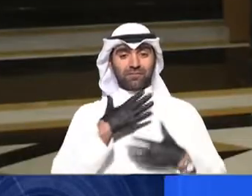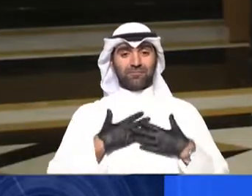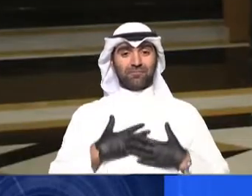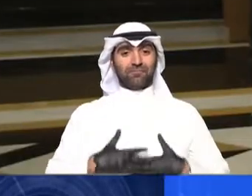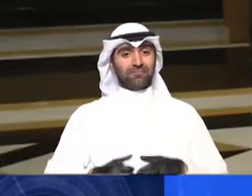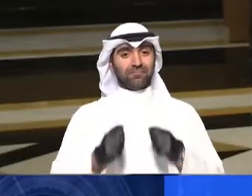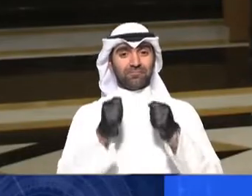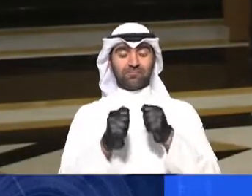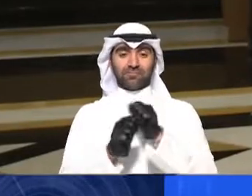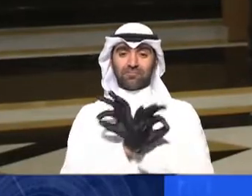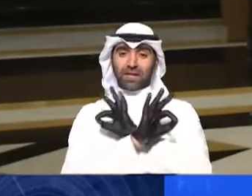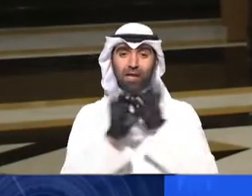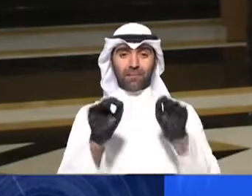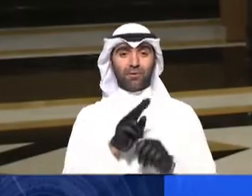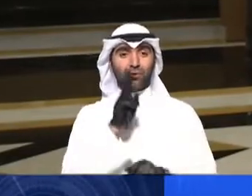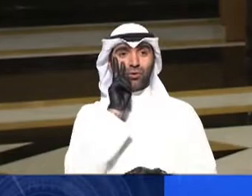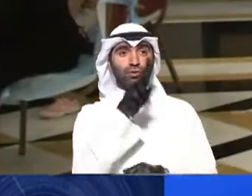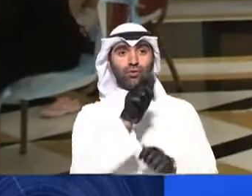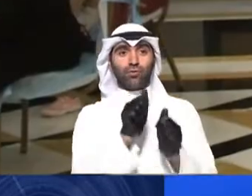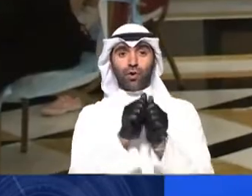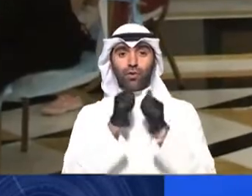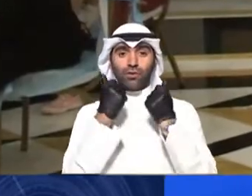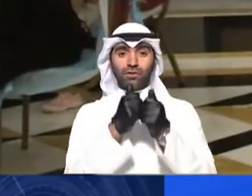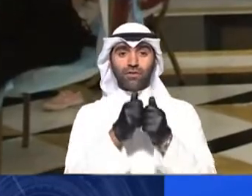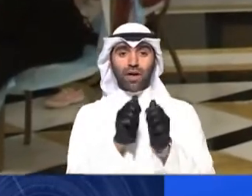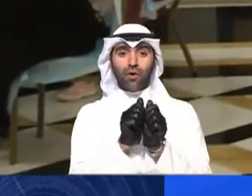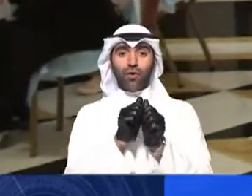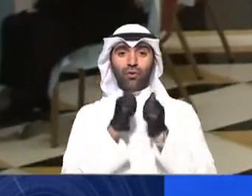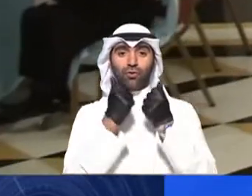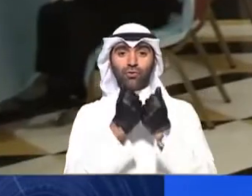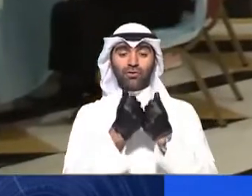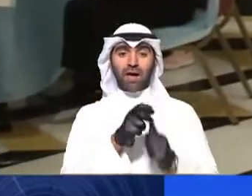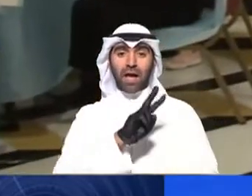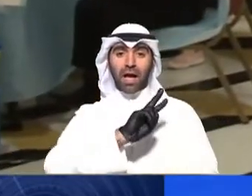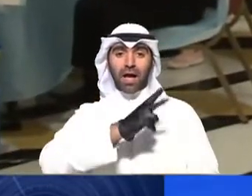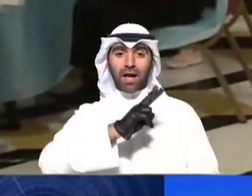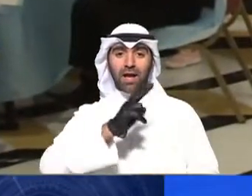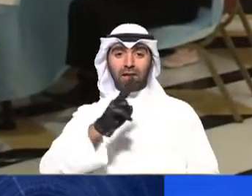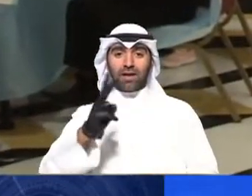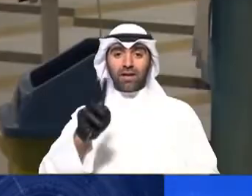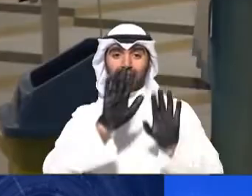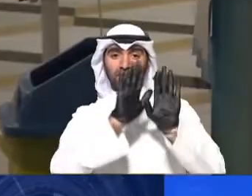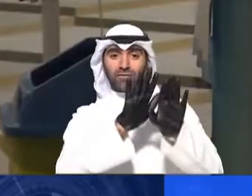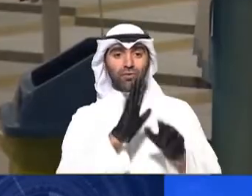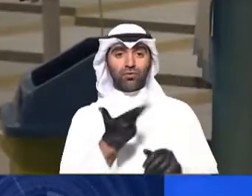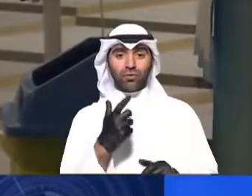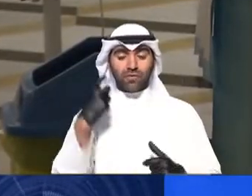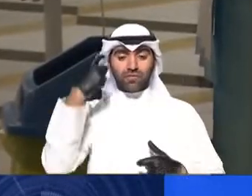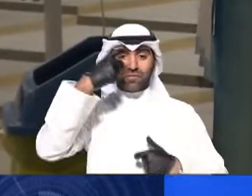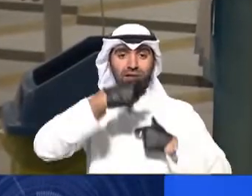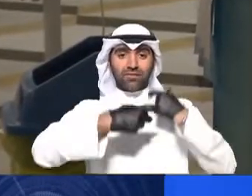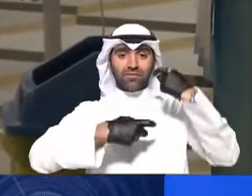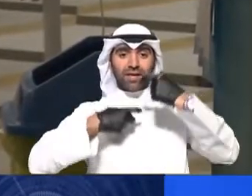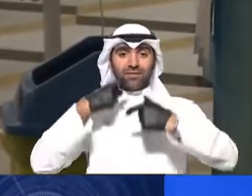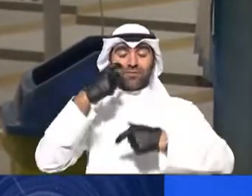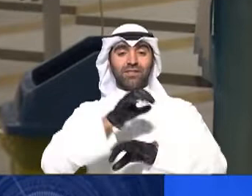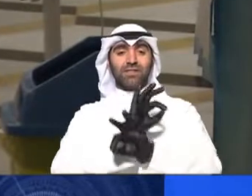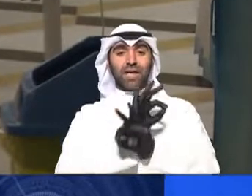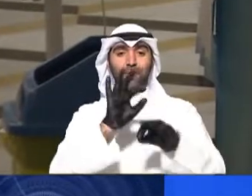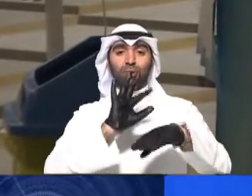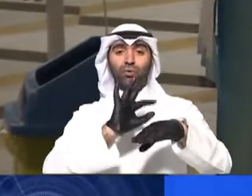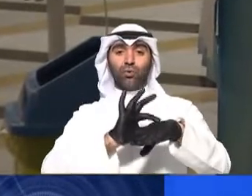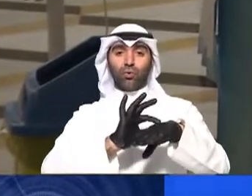الآخر، وكل عائلة تتبعها عائلة أخرى مع التزام الاحتياطات الوقائية من كوفيد-19، تمهيدا